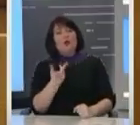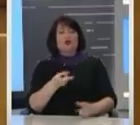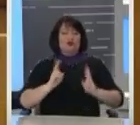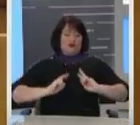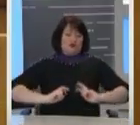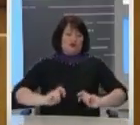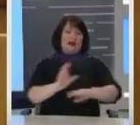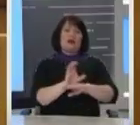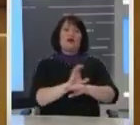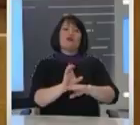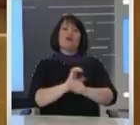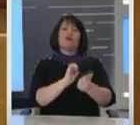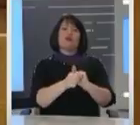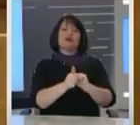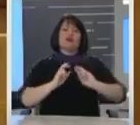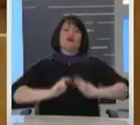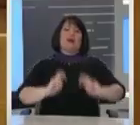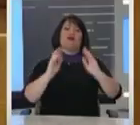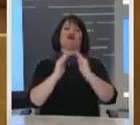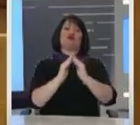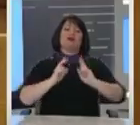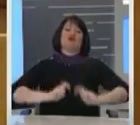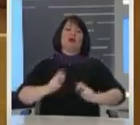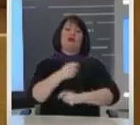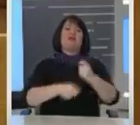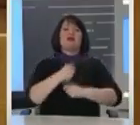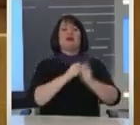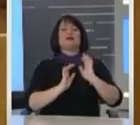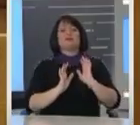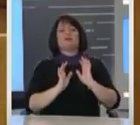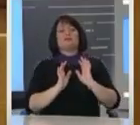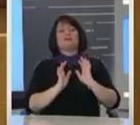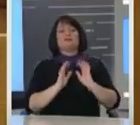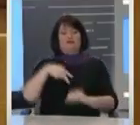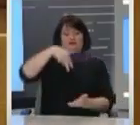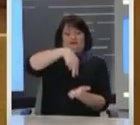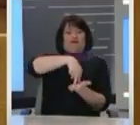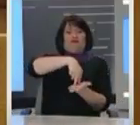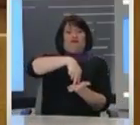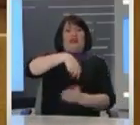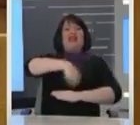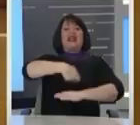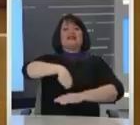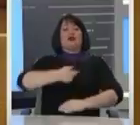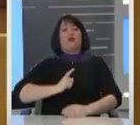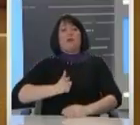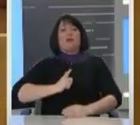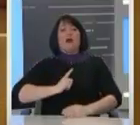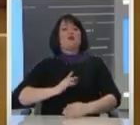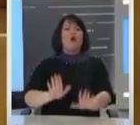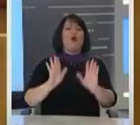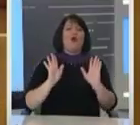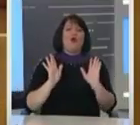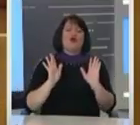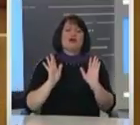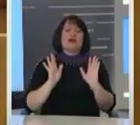χάσετε ηλεκτρονικά την περιουσία σας. Μη στέκεστε όρθιοι στο ειρηνοδικείο, δεν ζούμε δά και